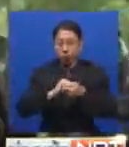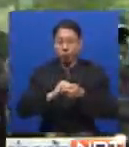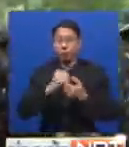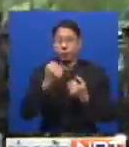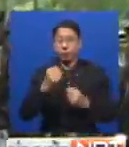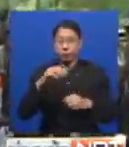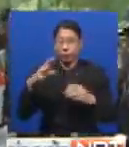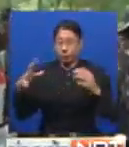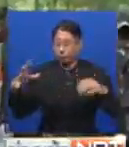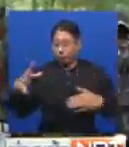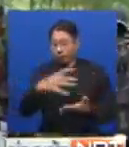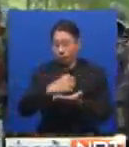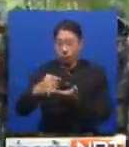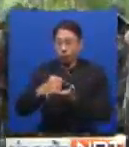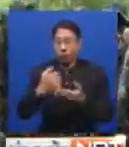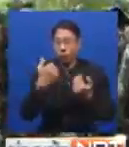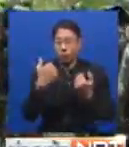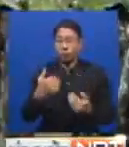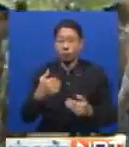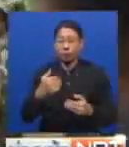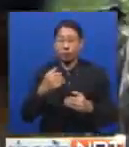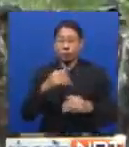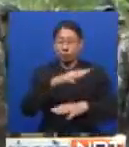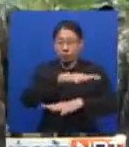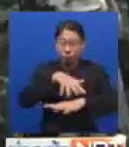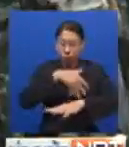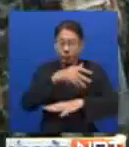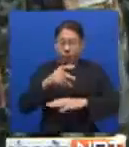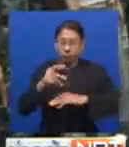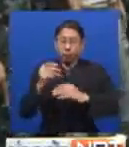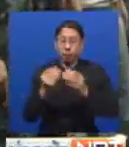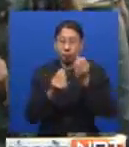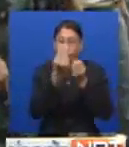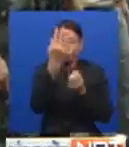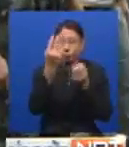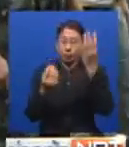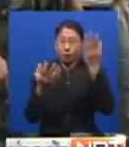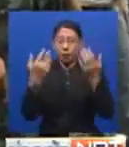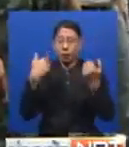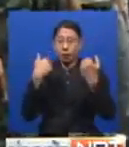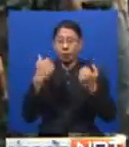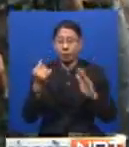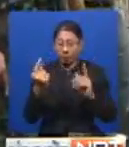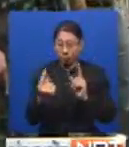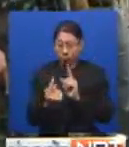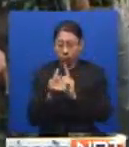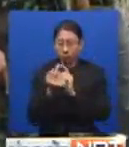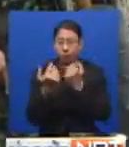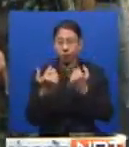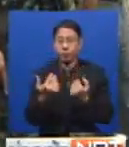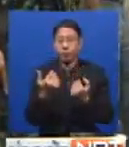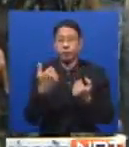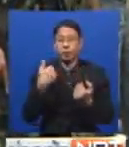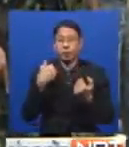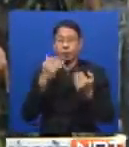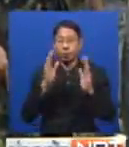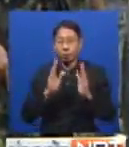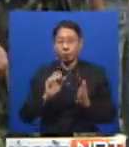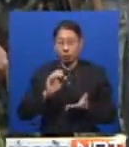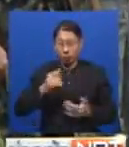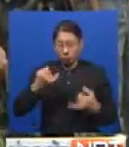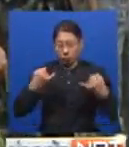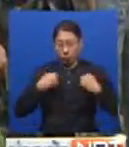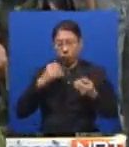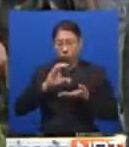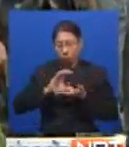การบุกยึดพื้นที่เขตป่าอุทยานปัจจุบันค่ะพบว่าในพื้นที่แห่งนี้มีนายทุนเข้าไปบุก